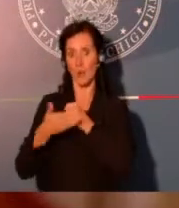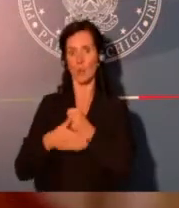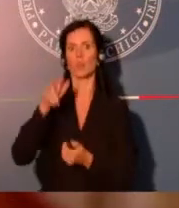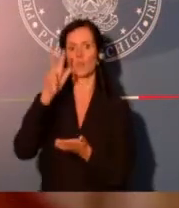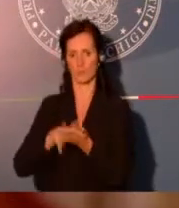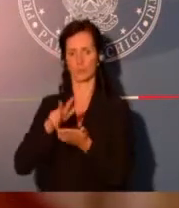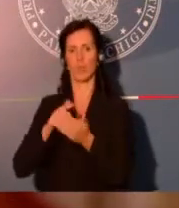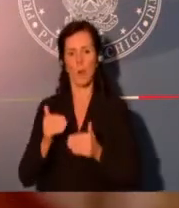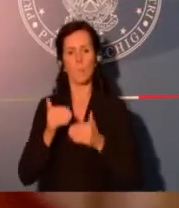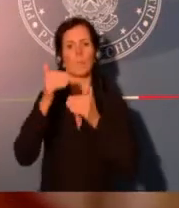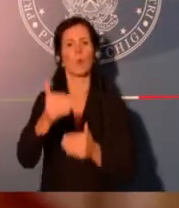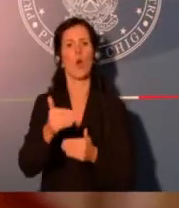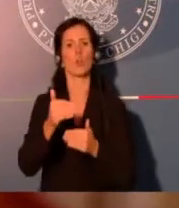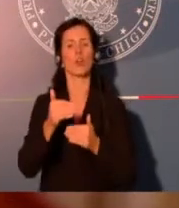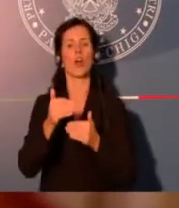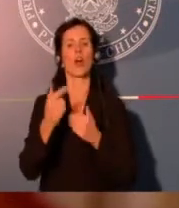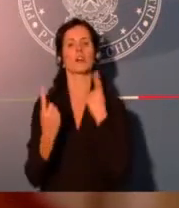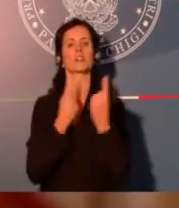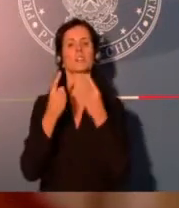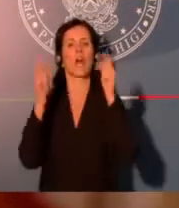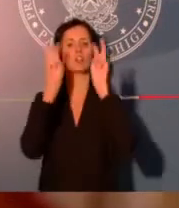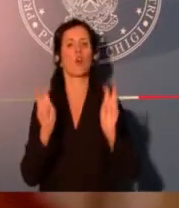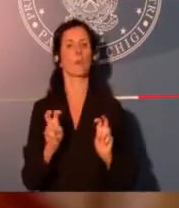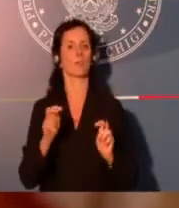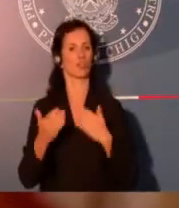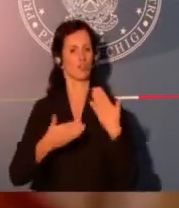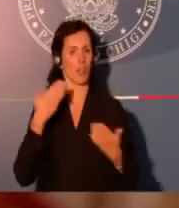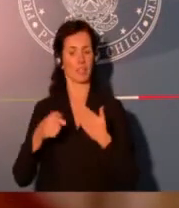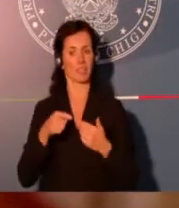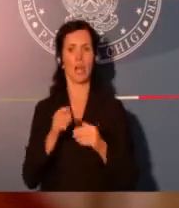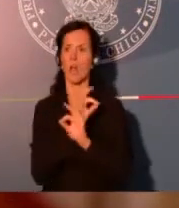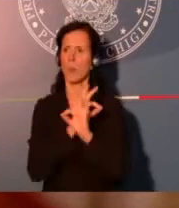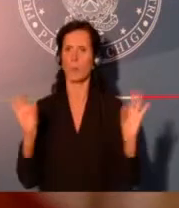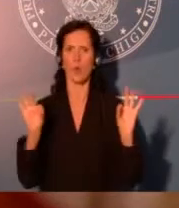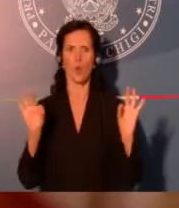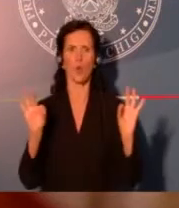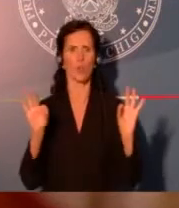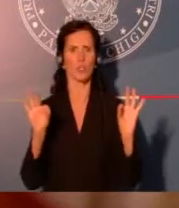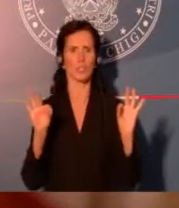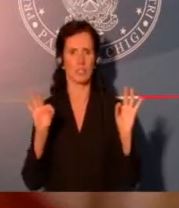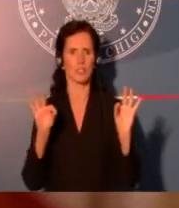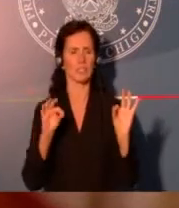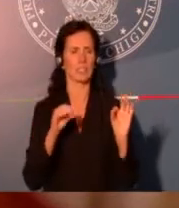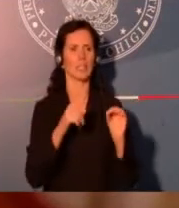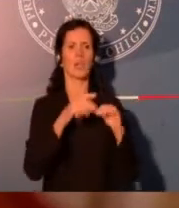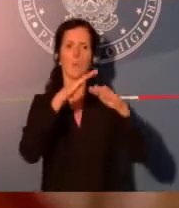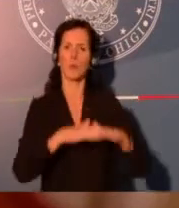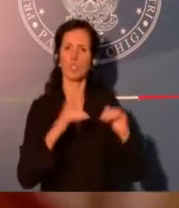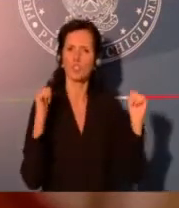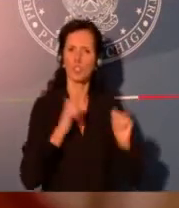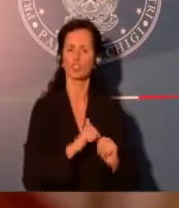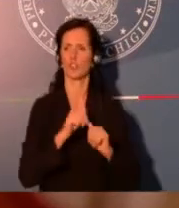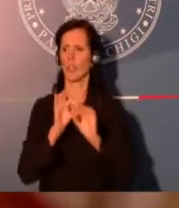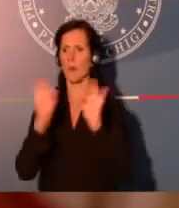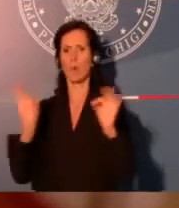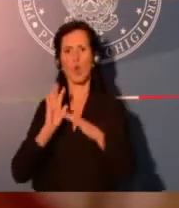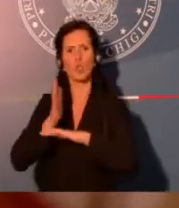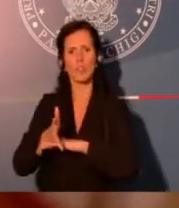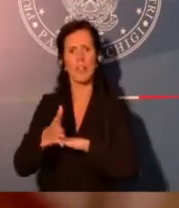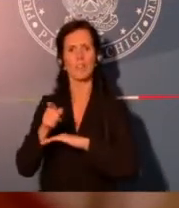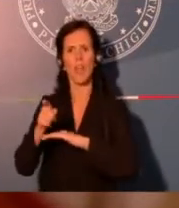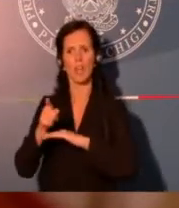stato di emergenza al fine di mantenere attivi tutti i presidi di protezione civile, di pronto